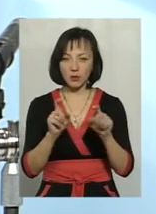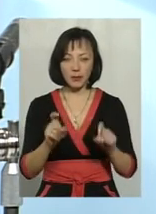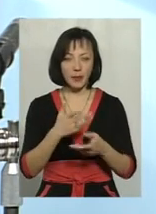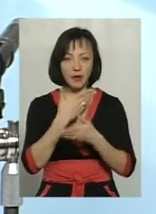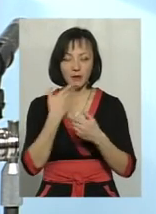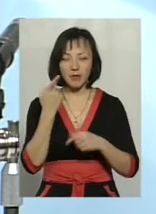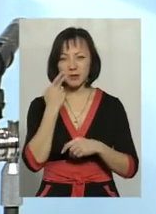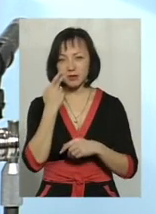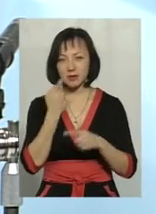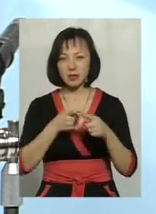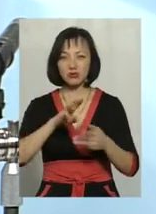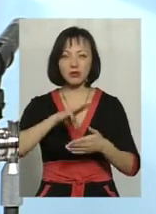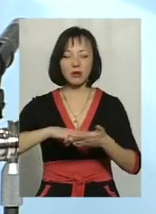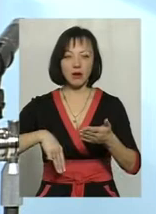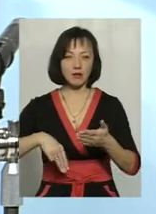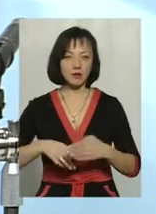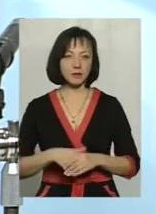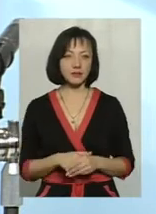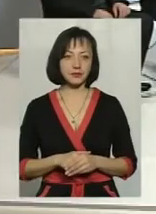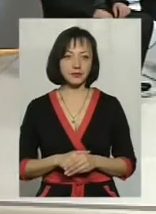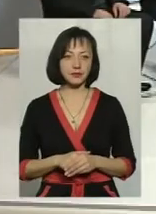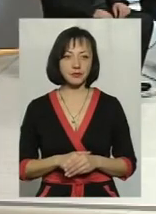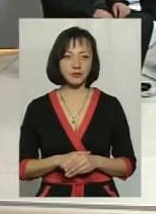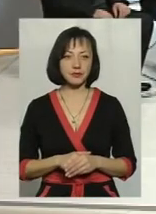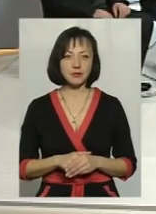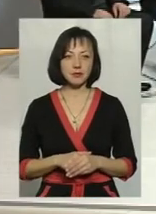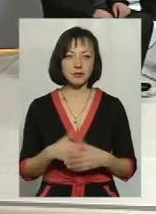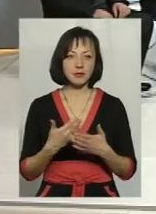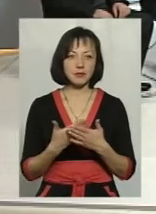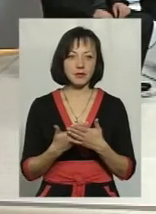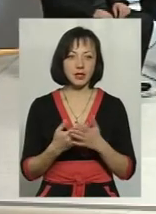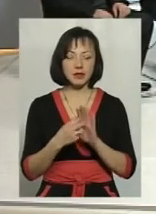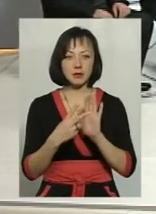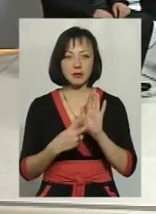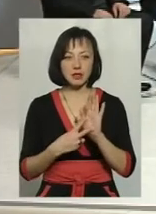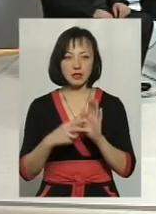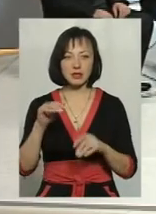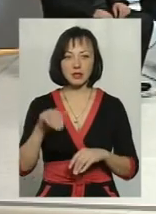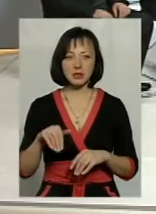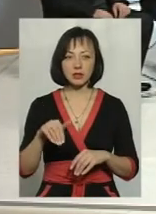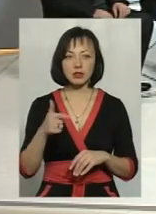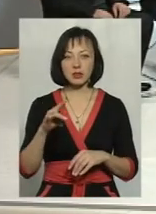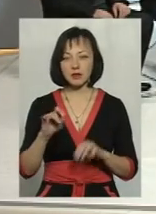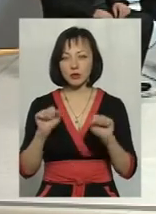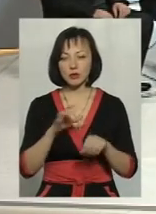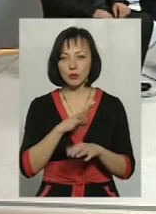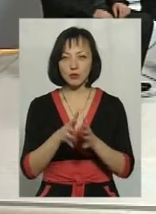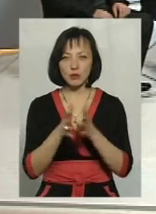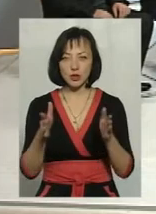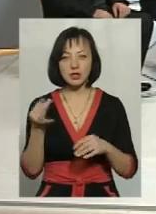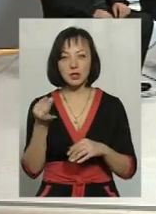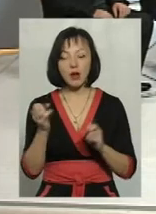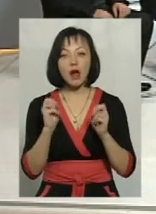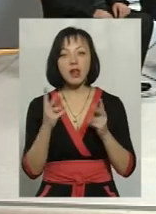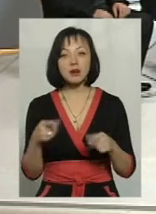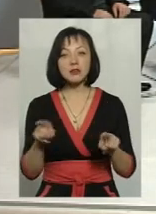Як правило, це штрафні санкції. Ну, десь 1017 гривень і може бути більше. Тоді цікаво, а як